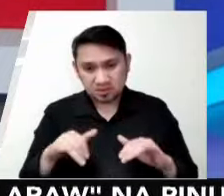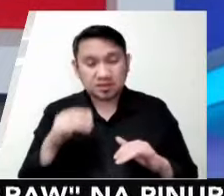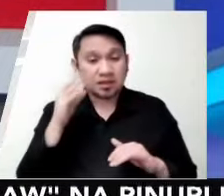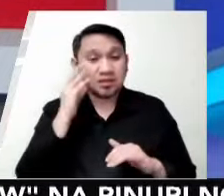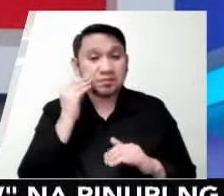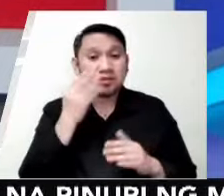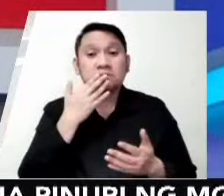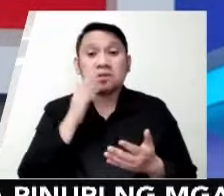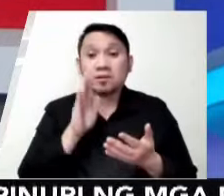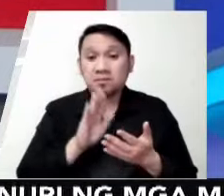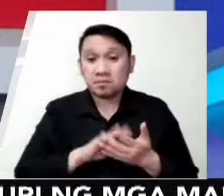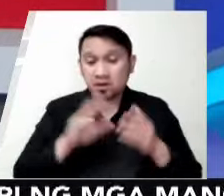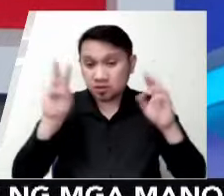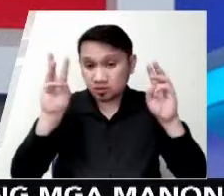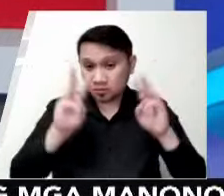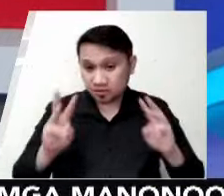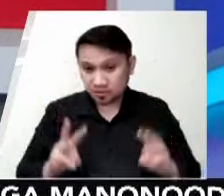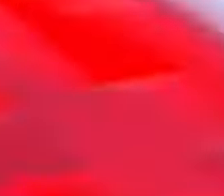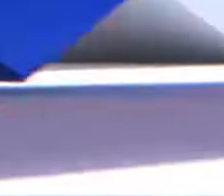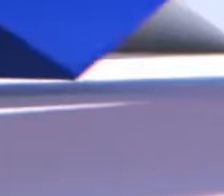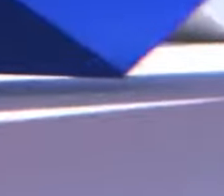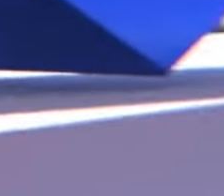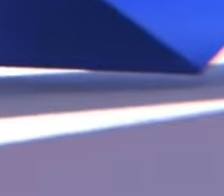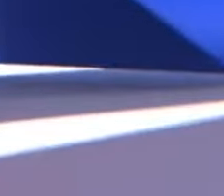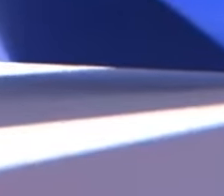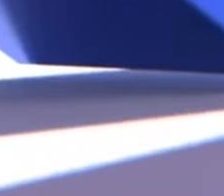bansa at nakatutok si Bam